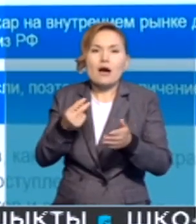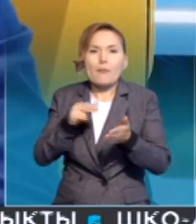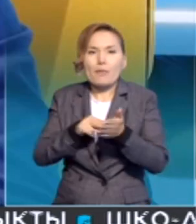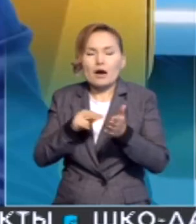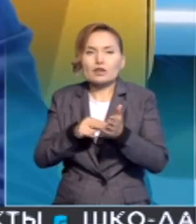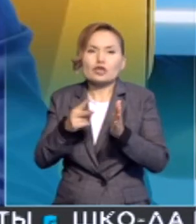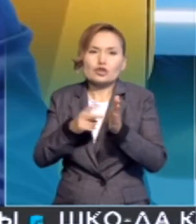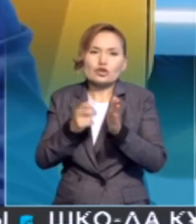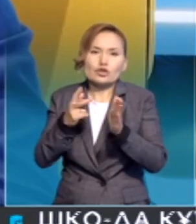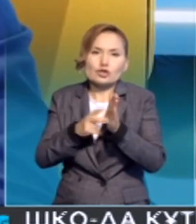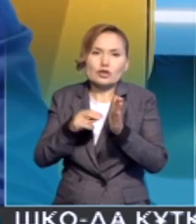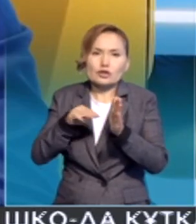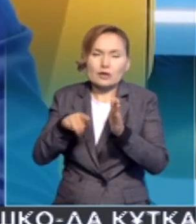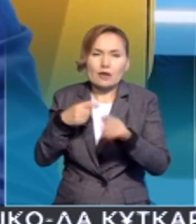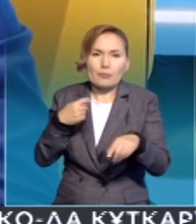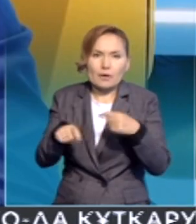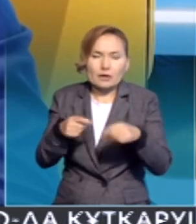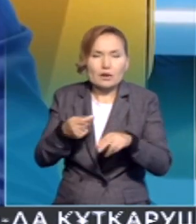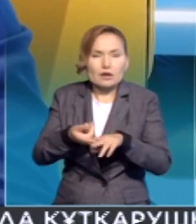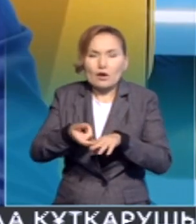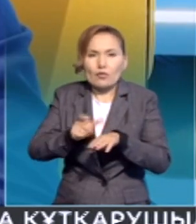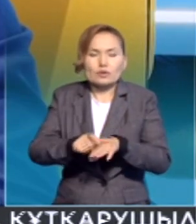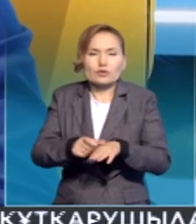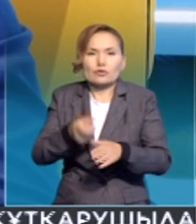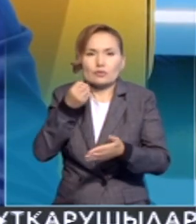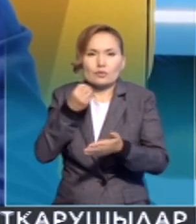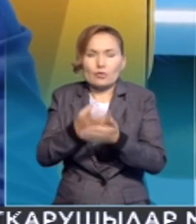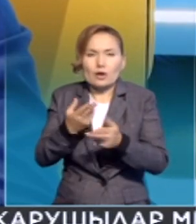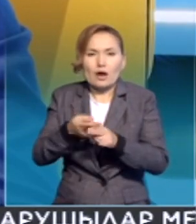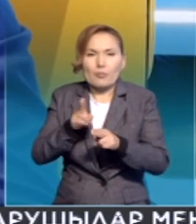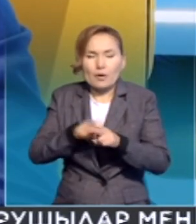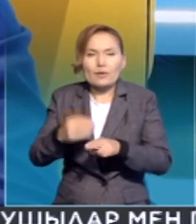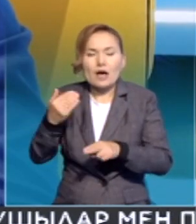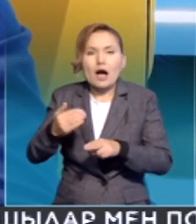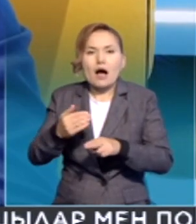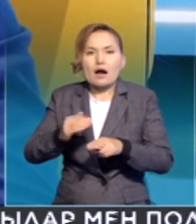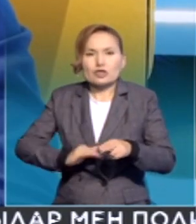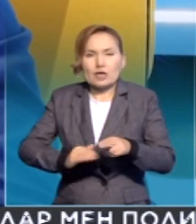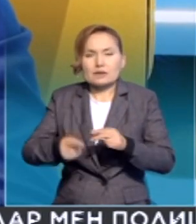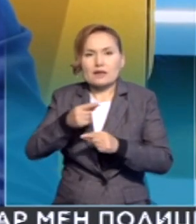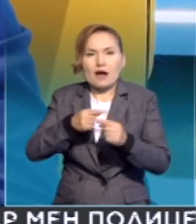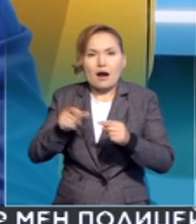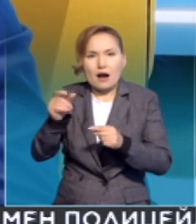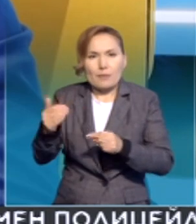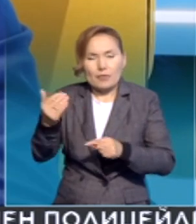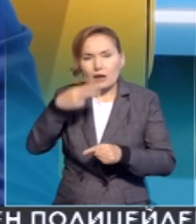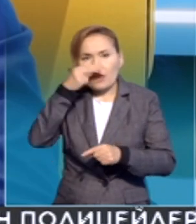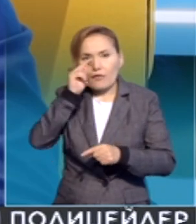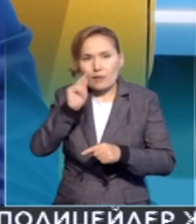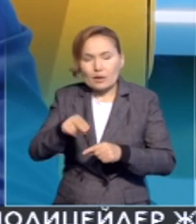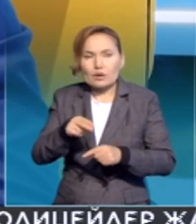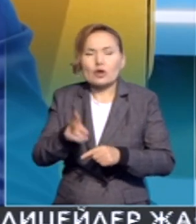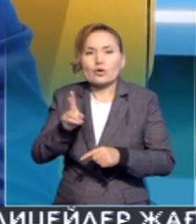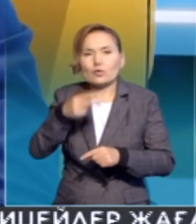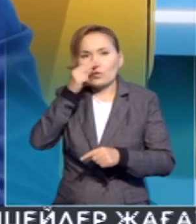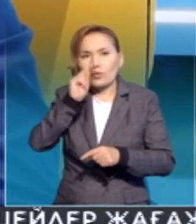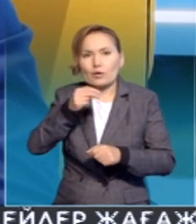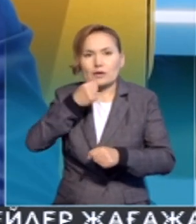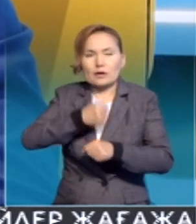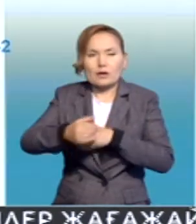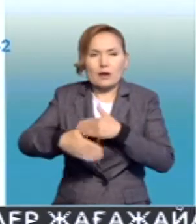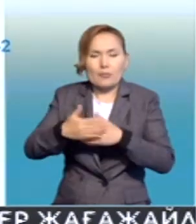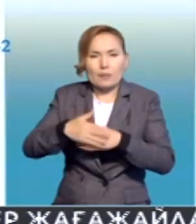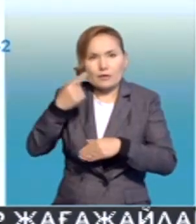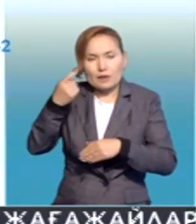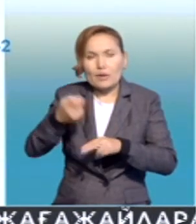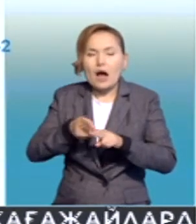теңгеден сатылады. Бұл сұранысты пайдаланып, үстемақы қойып отырған жеке тұлғалардың заңсыз кәсіпкерлік қызметінің нәтижесі. Жалпы қанттың